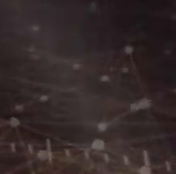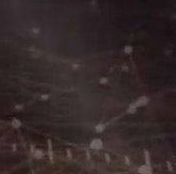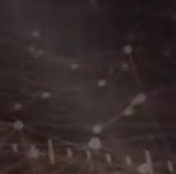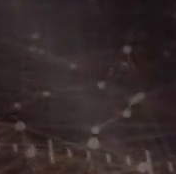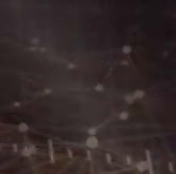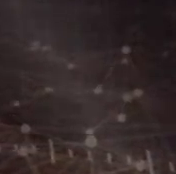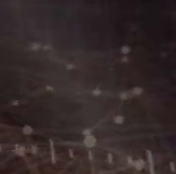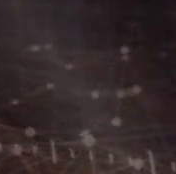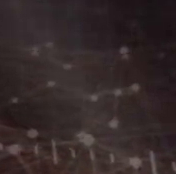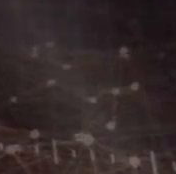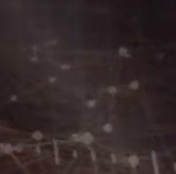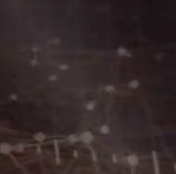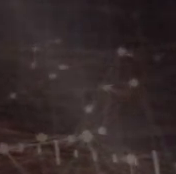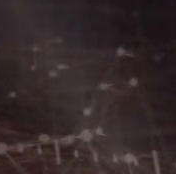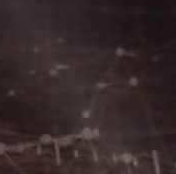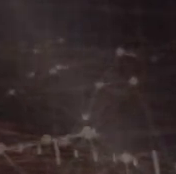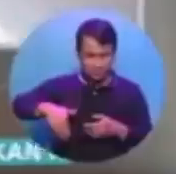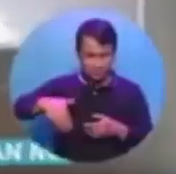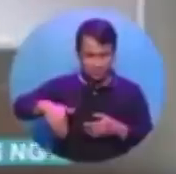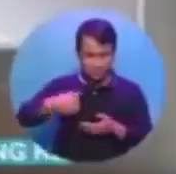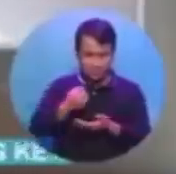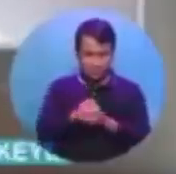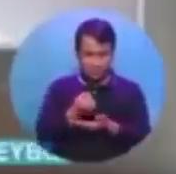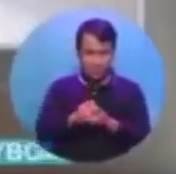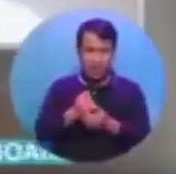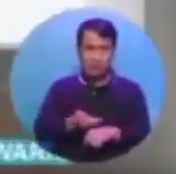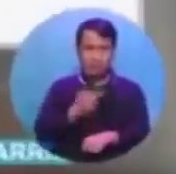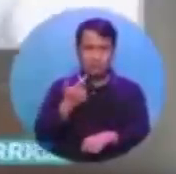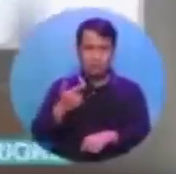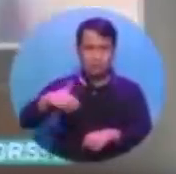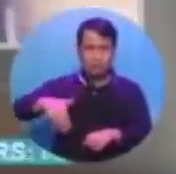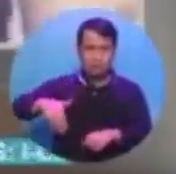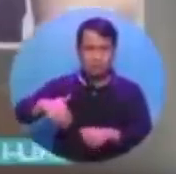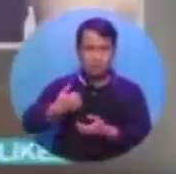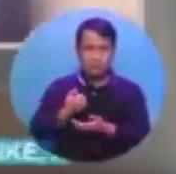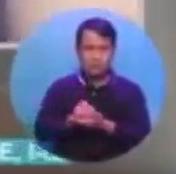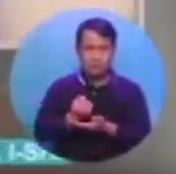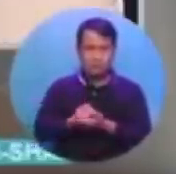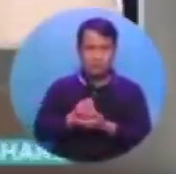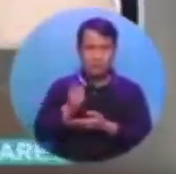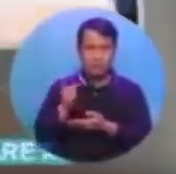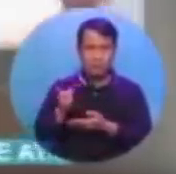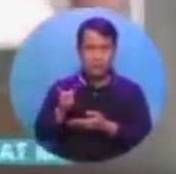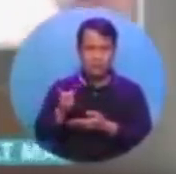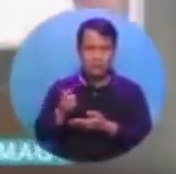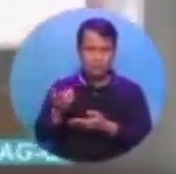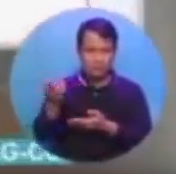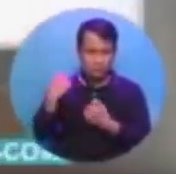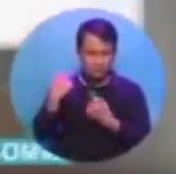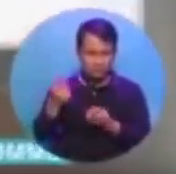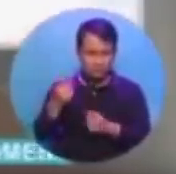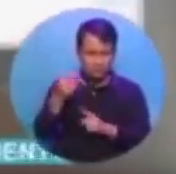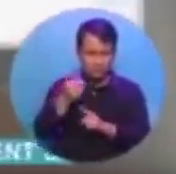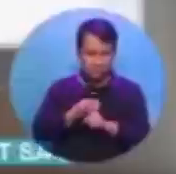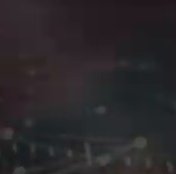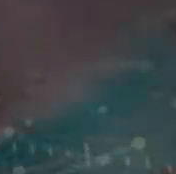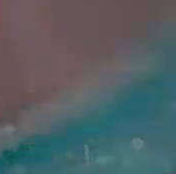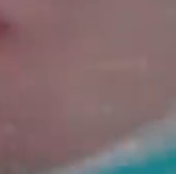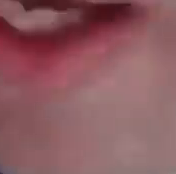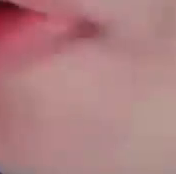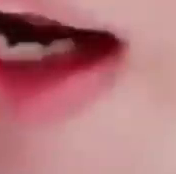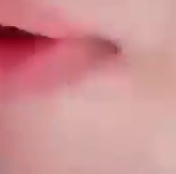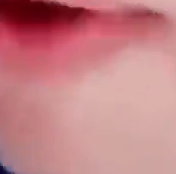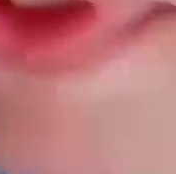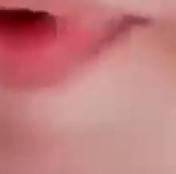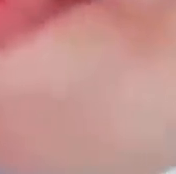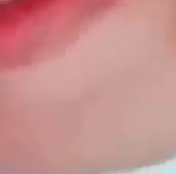Magandang umaga po. Delayed po yung inyong sahod. Gaano po katagal na delayed? Bali po, ang last duty po namin, October 4 po. Kung